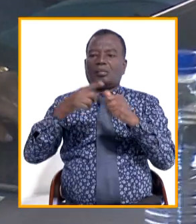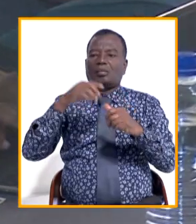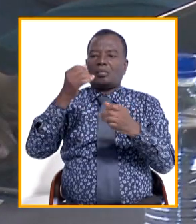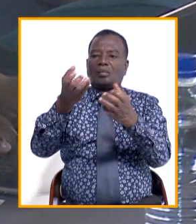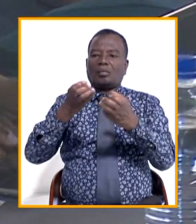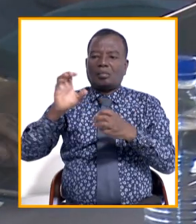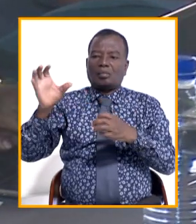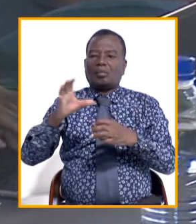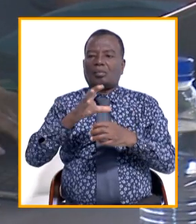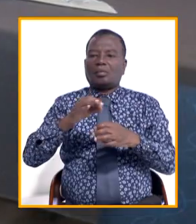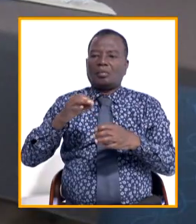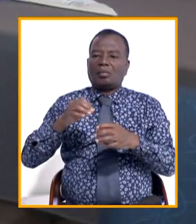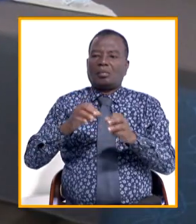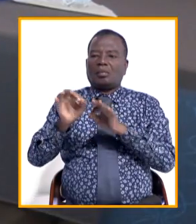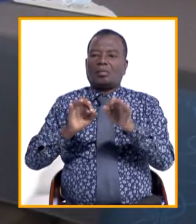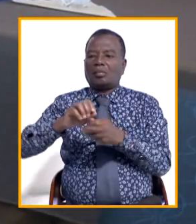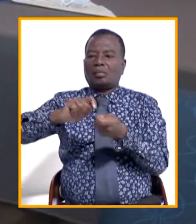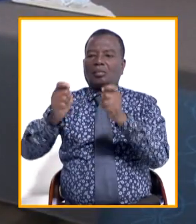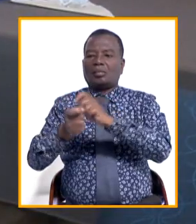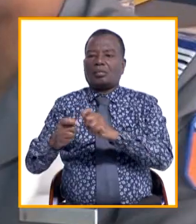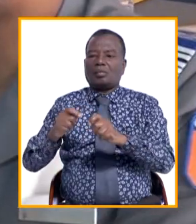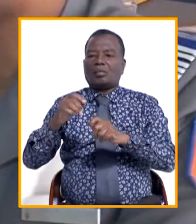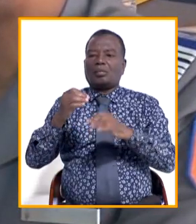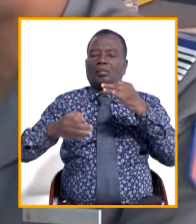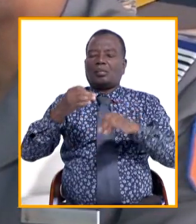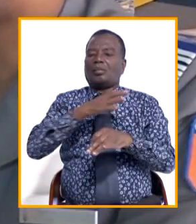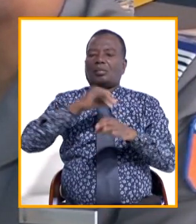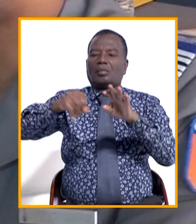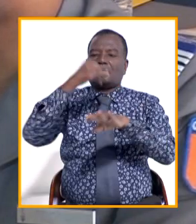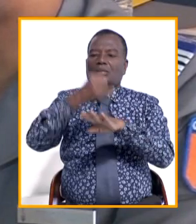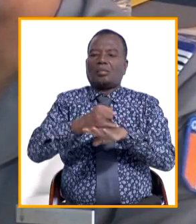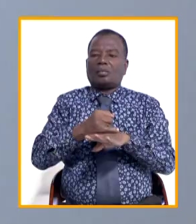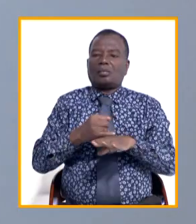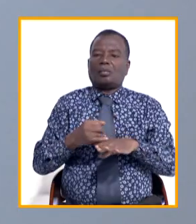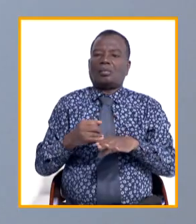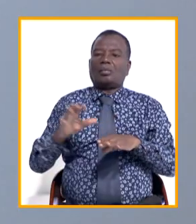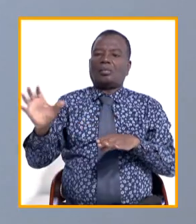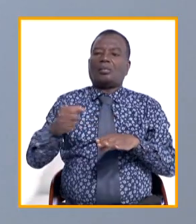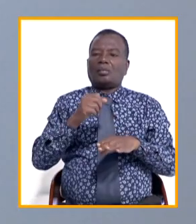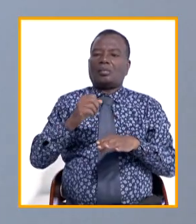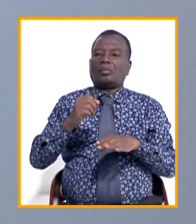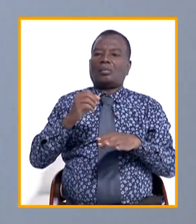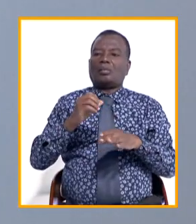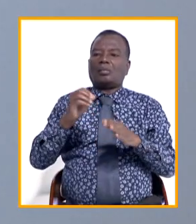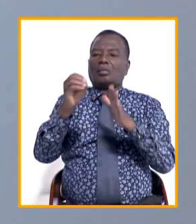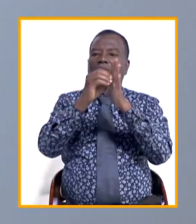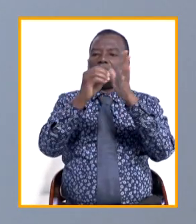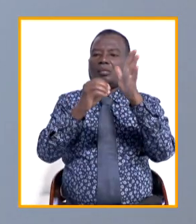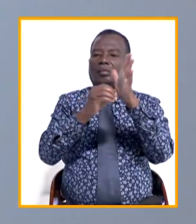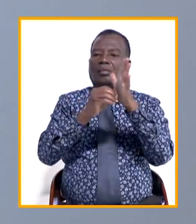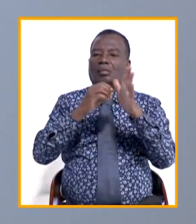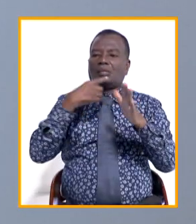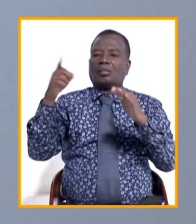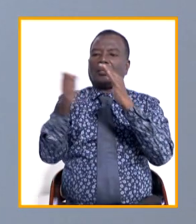Cette volonté s'est traduite par des réformes d'ordre juridique et institutionnel. La prise d'une ordonnance qui